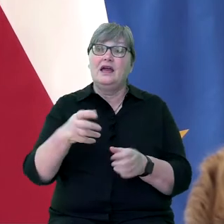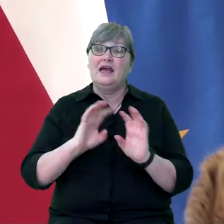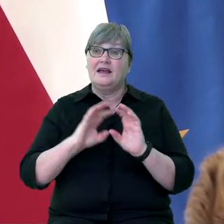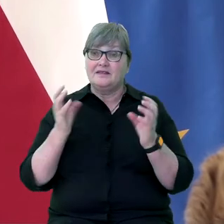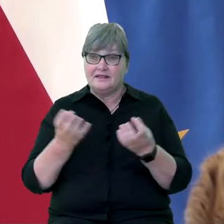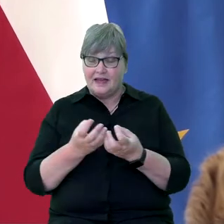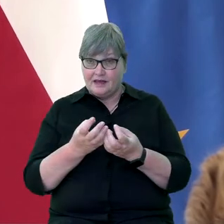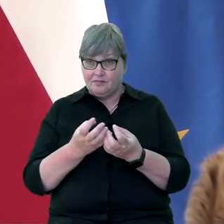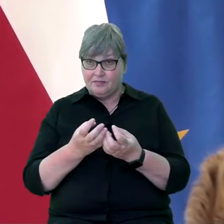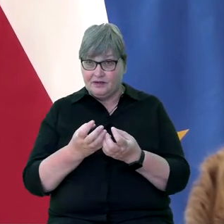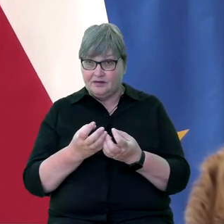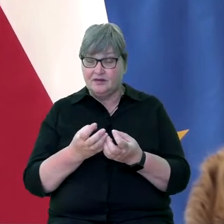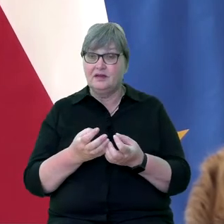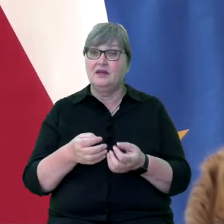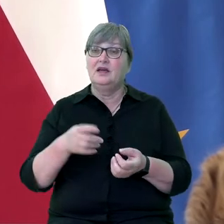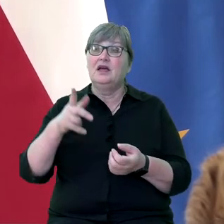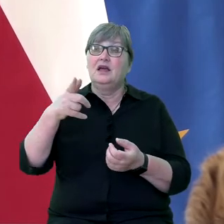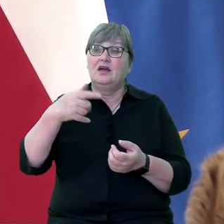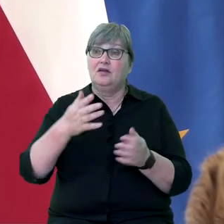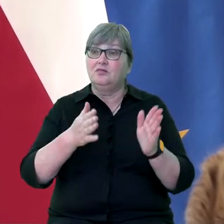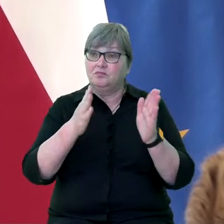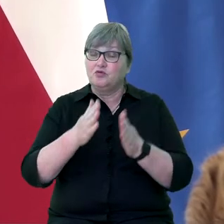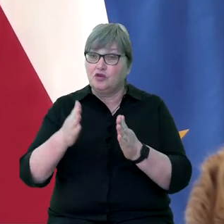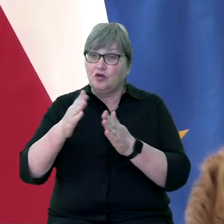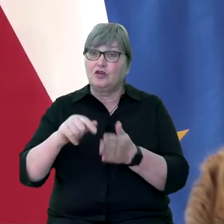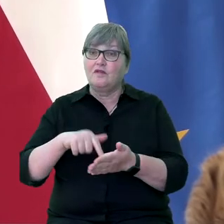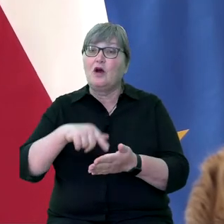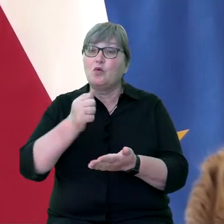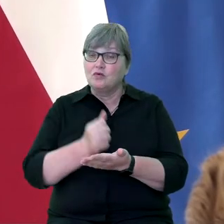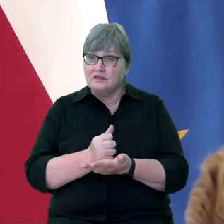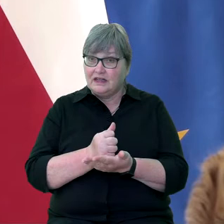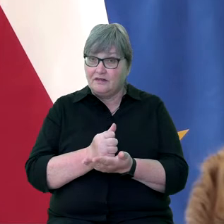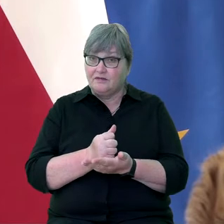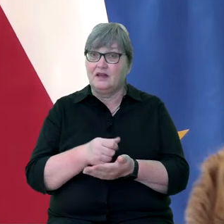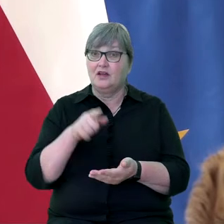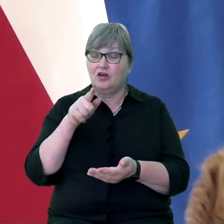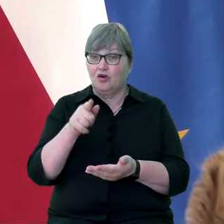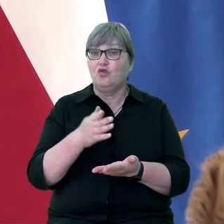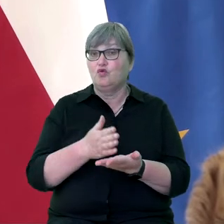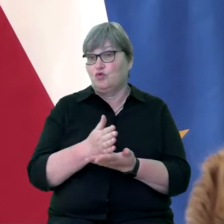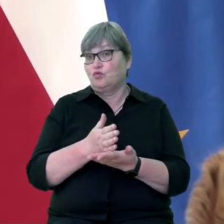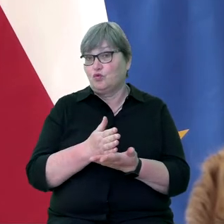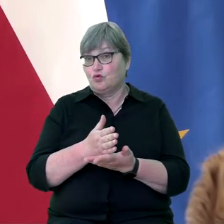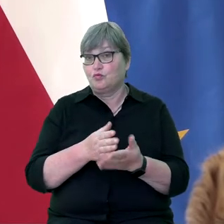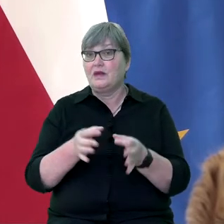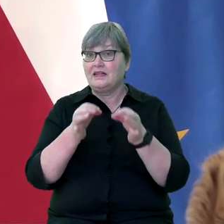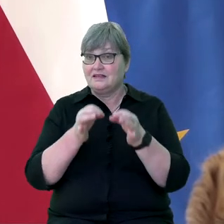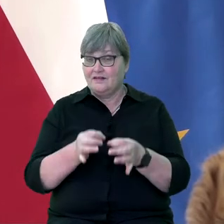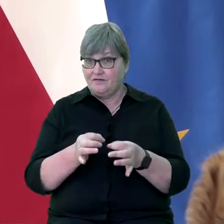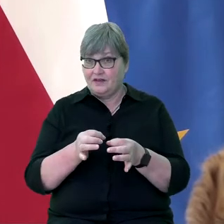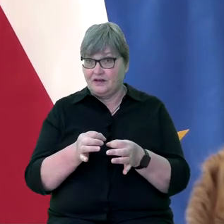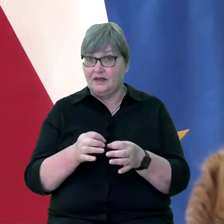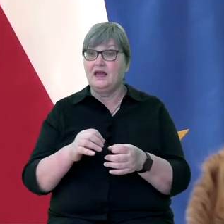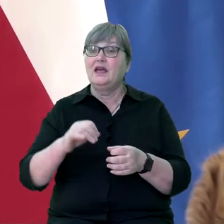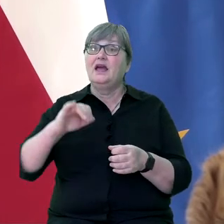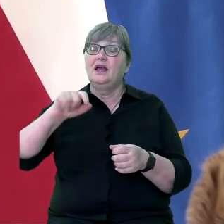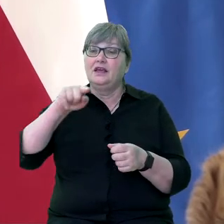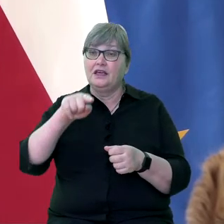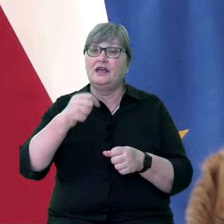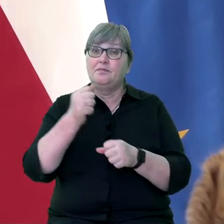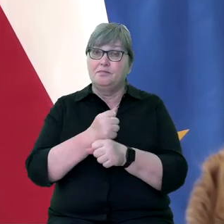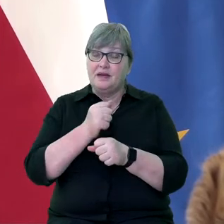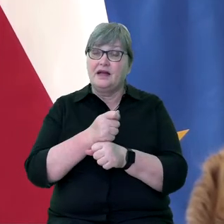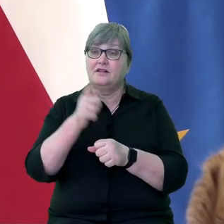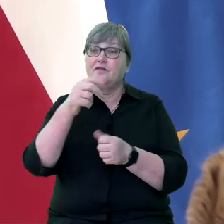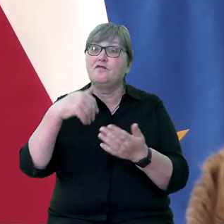o Państwowej Służbie Cywilnej, określając zasady funkcjonowania administracji publicznej odrodzonego państwa oraz